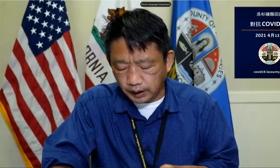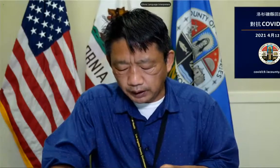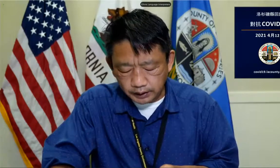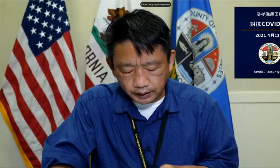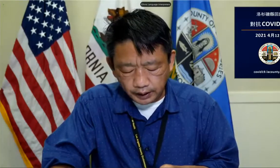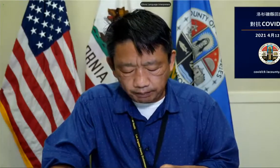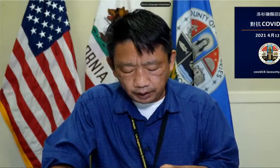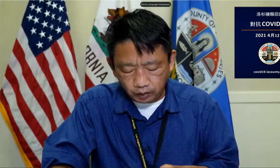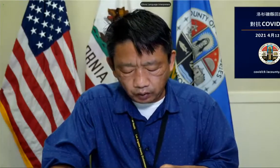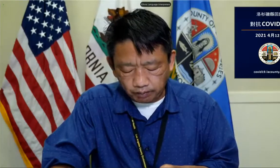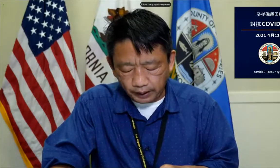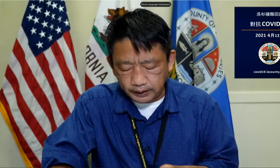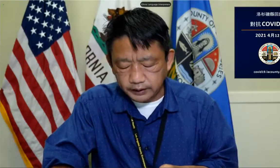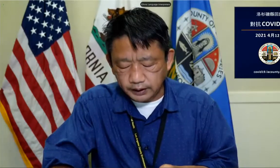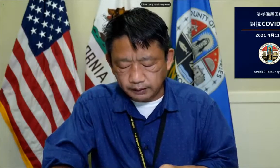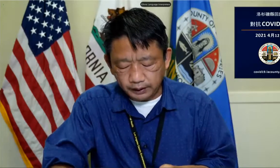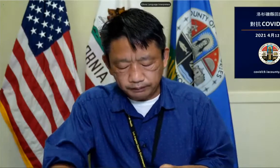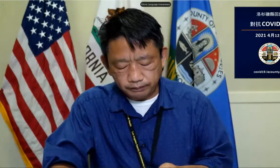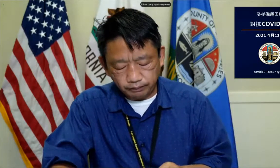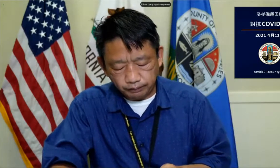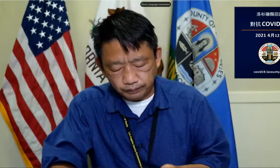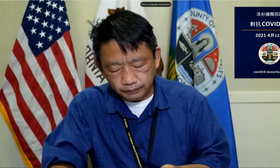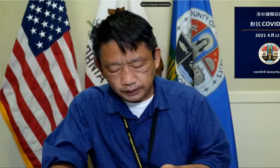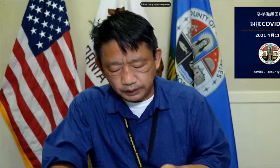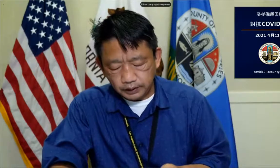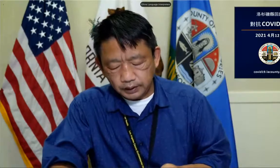为亚裔的2倍或白人的3倍。